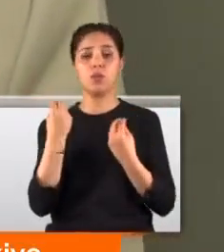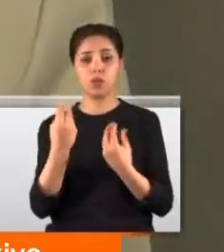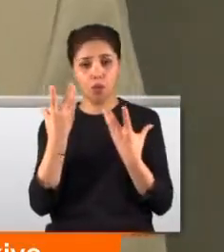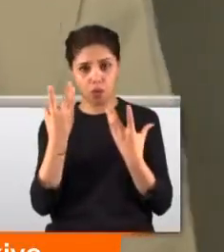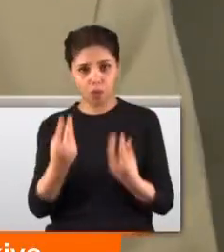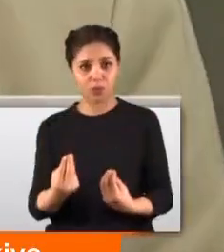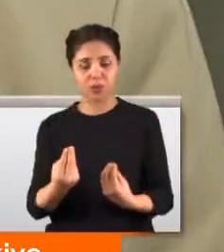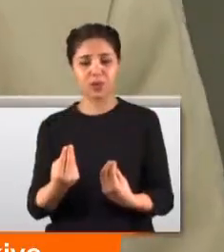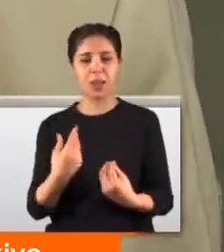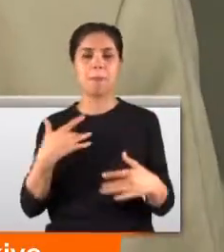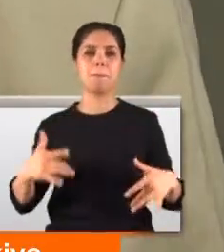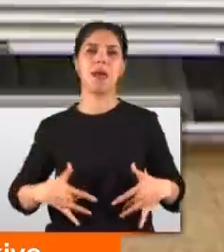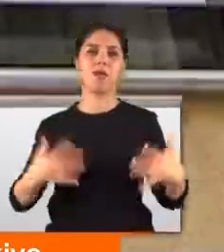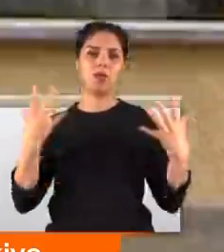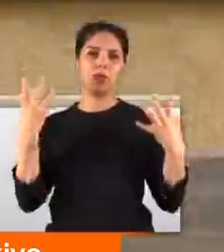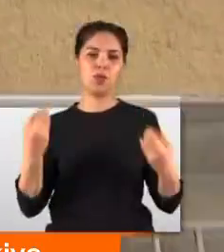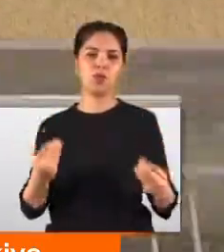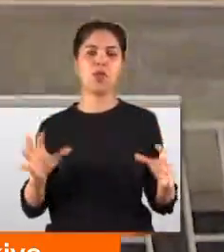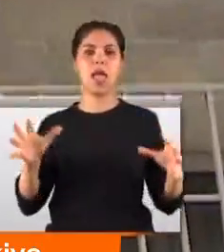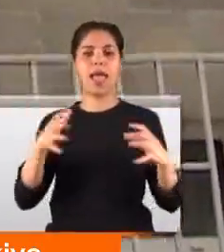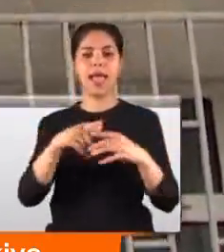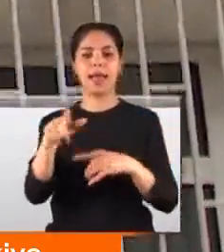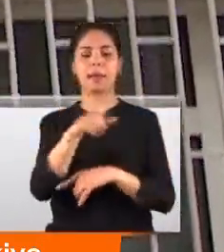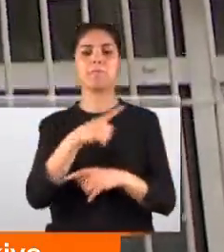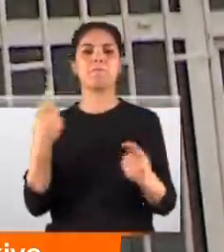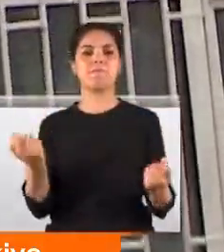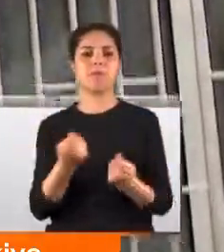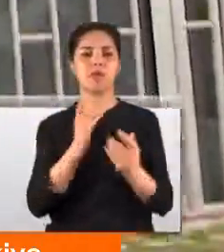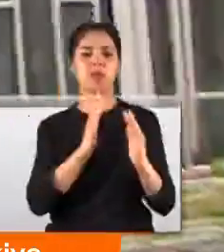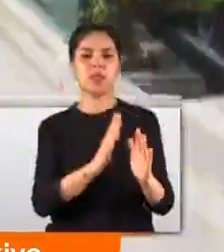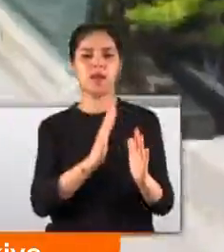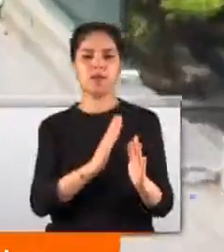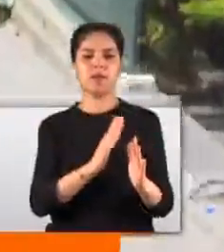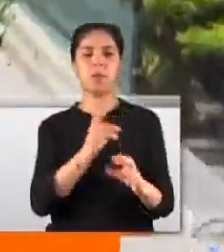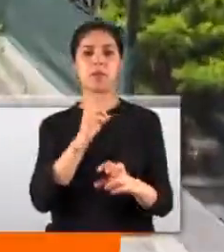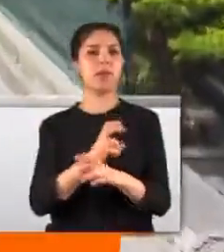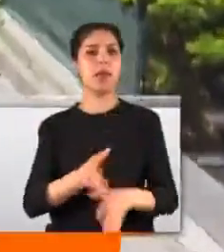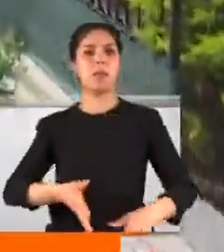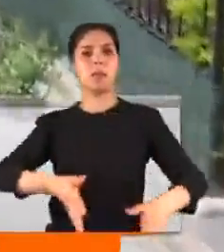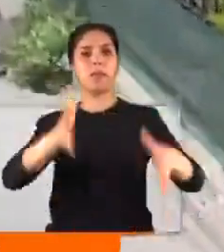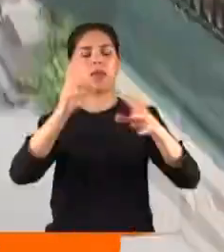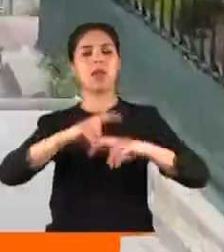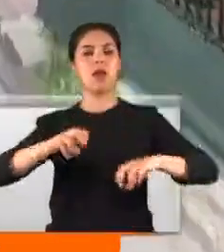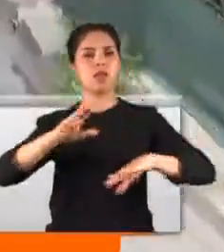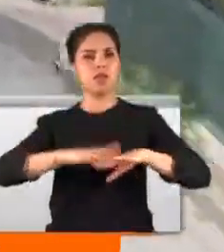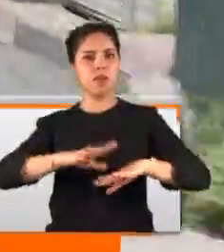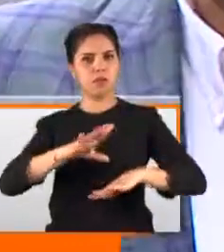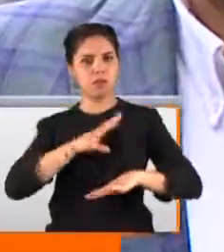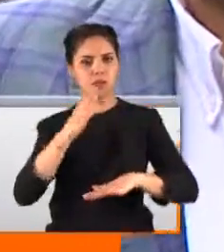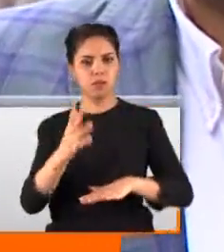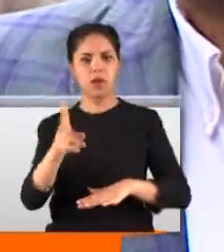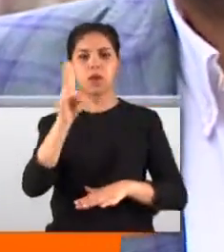olursa memnun oluruz yani. Ekipler sahada çalışmalarını sürdürüyor. Riskli binalarda incelemeler devam